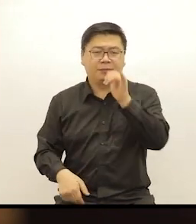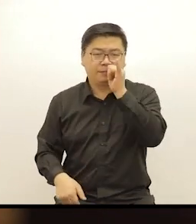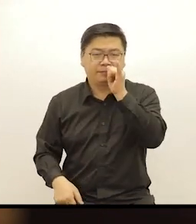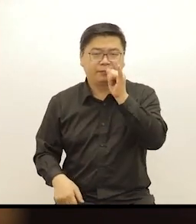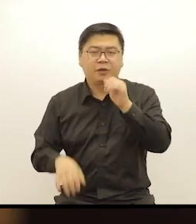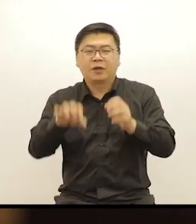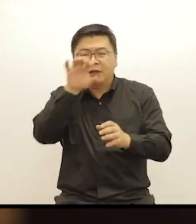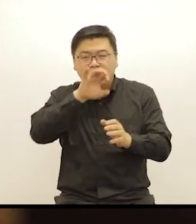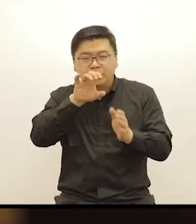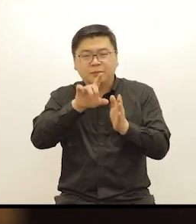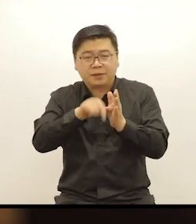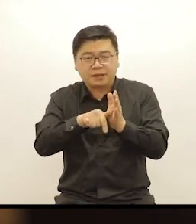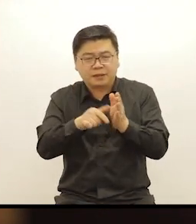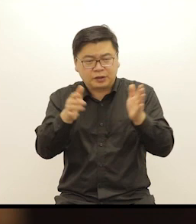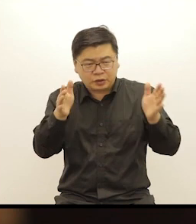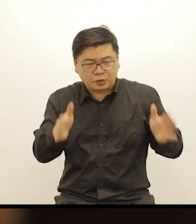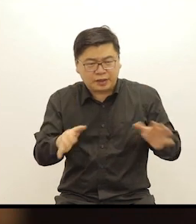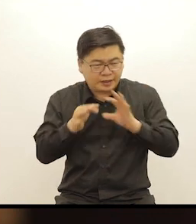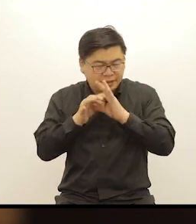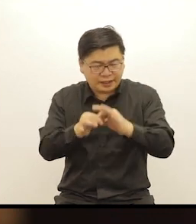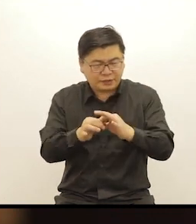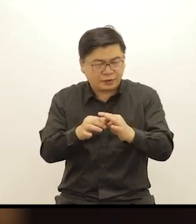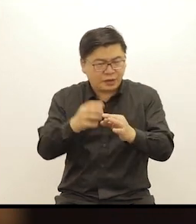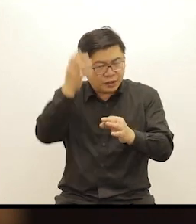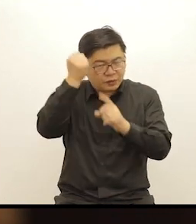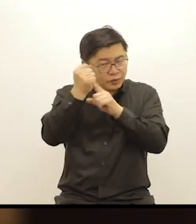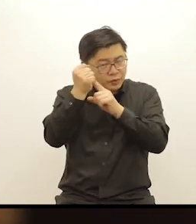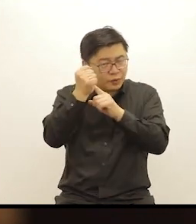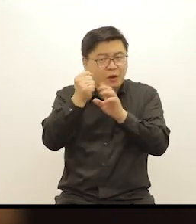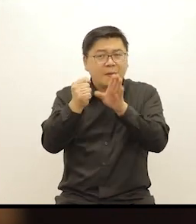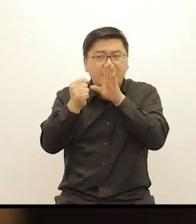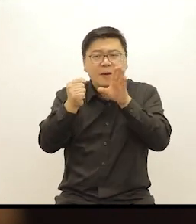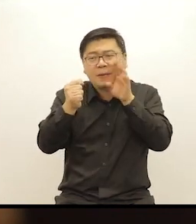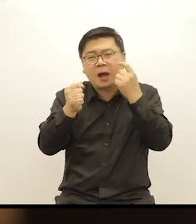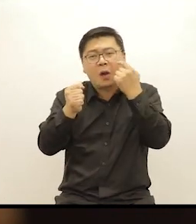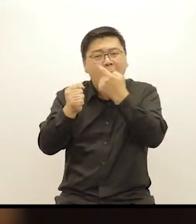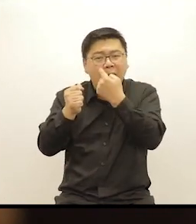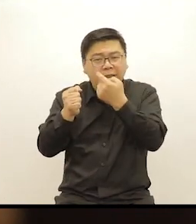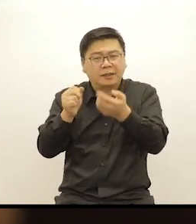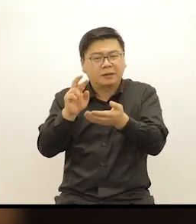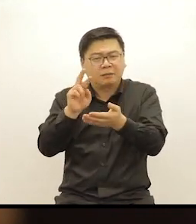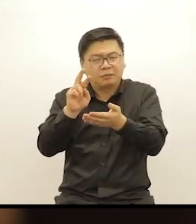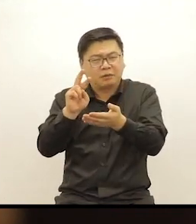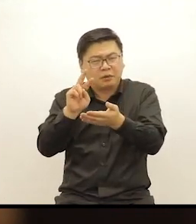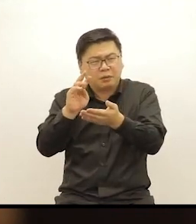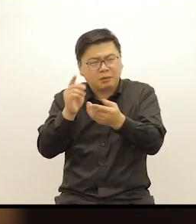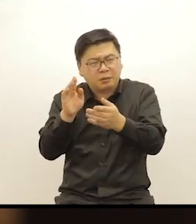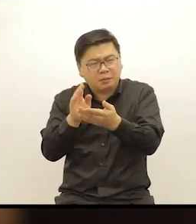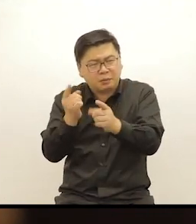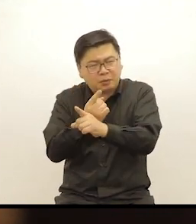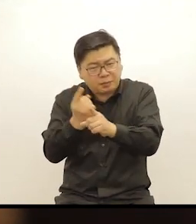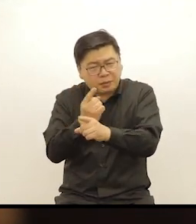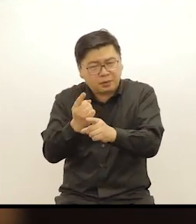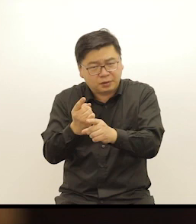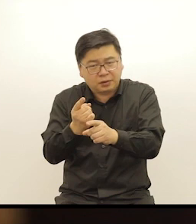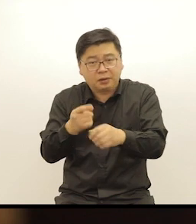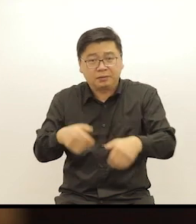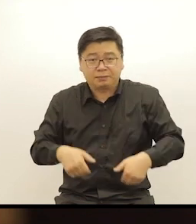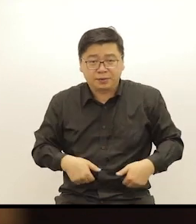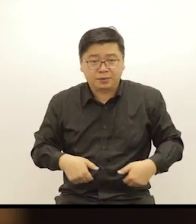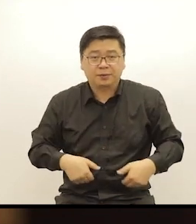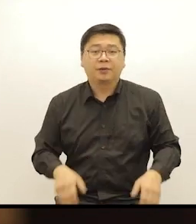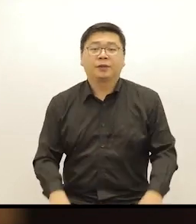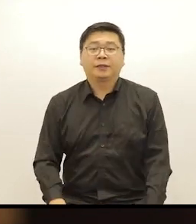곡을 연습하는 그런 기간 동안에 내내 좀 자주 또 악보를 다시 봐야 돼요. 네. 원래 그 완성도 있게 곡을